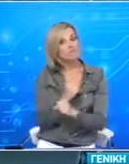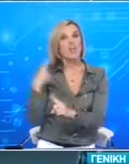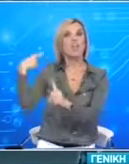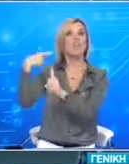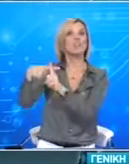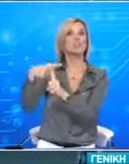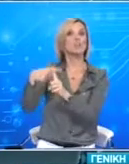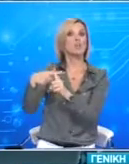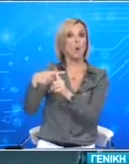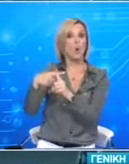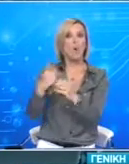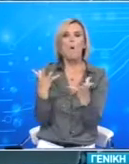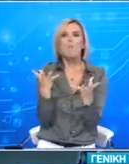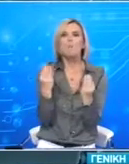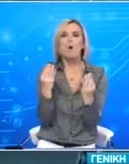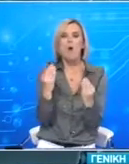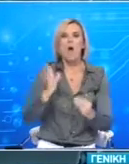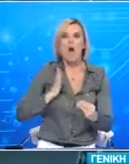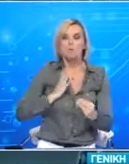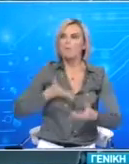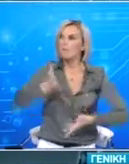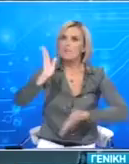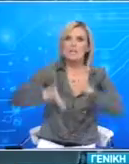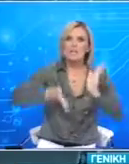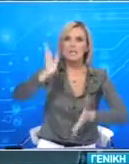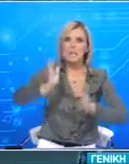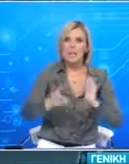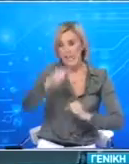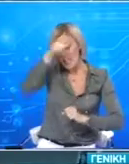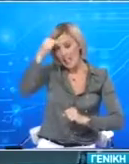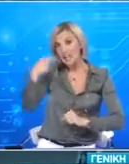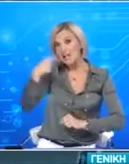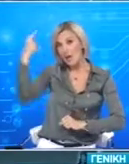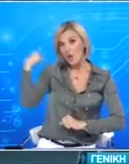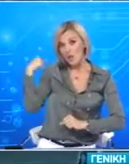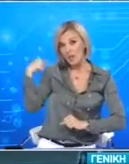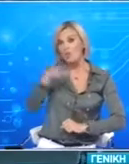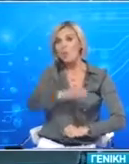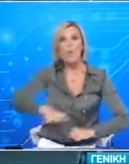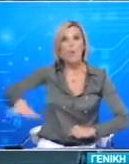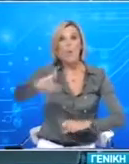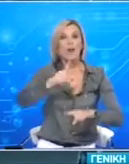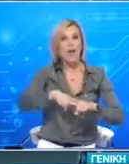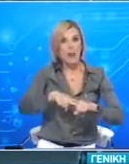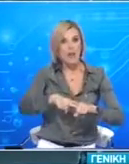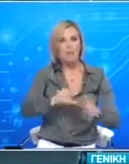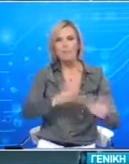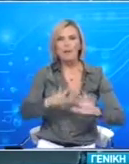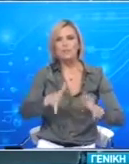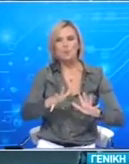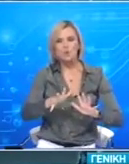ισοζύγιο αποχωρήσεων με αφίξεις. Το καλοκαίρι του 2020, σε όλη τη χώρα, είχαμε περισσότερες